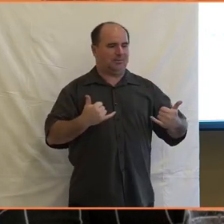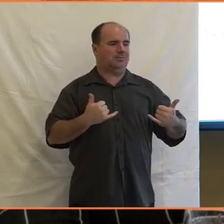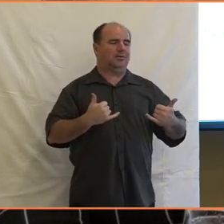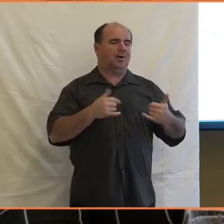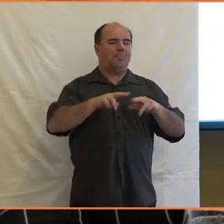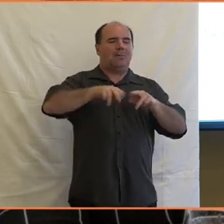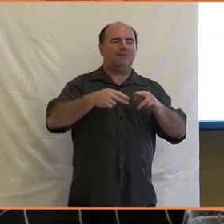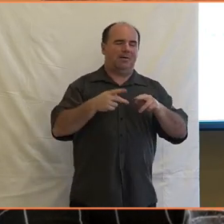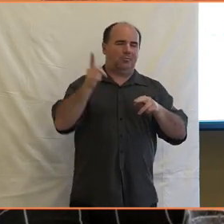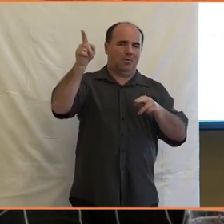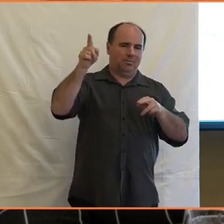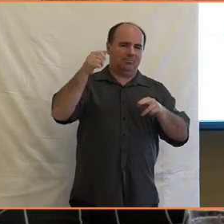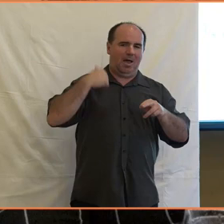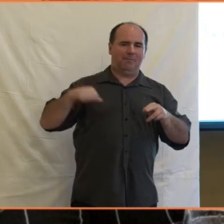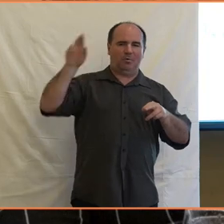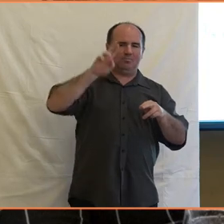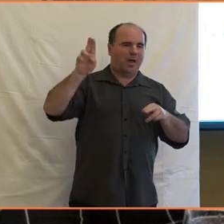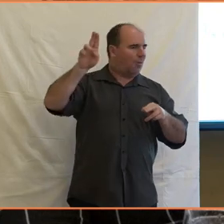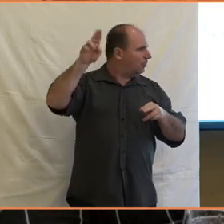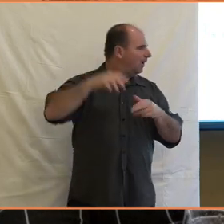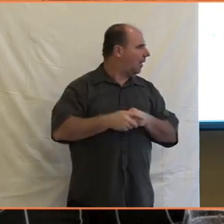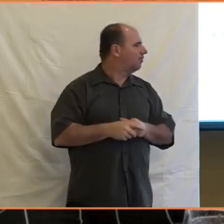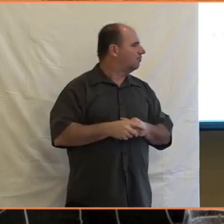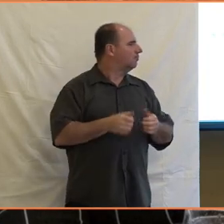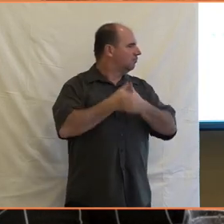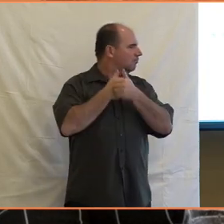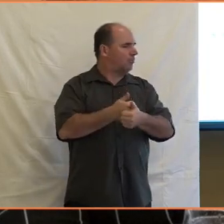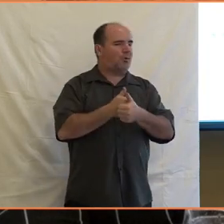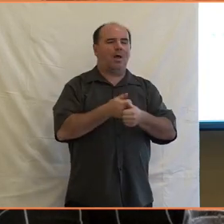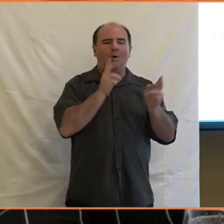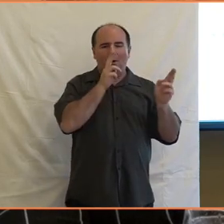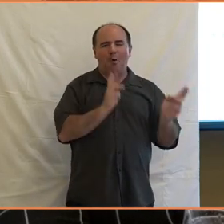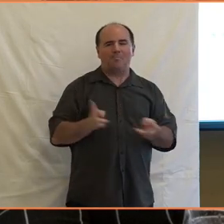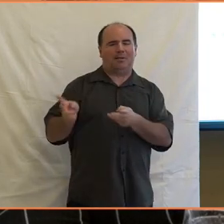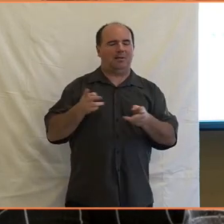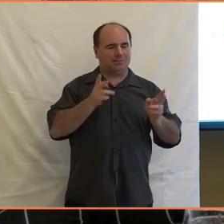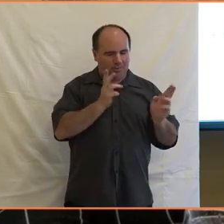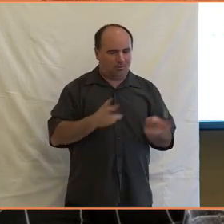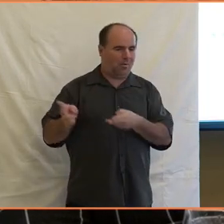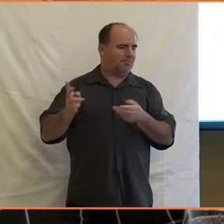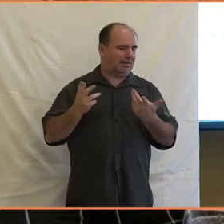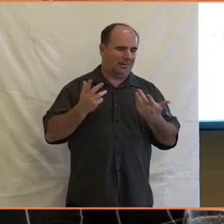Jsou to takzvané problem solving competencies, jako kompetence řešit samostatně problém,